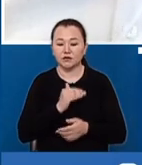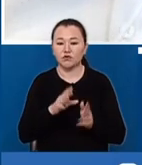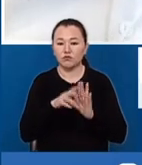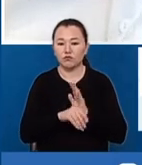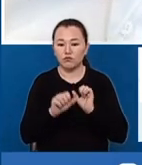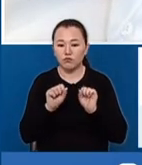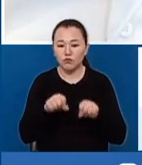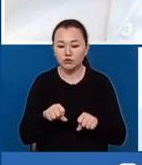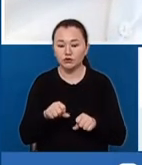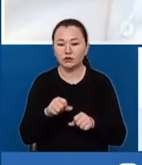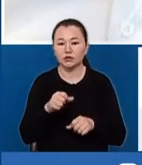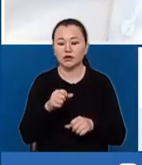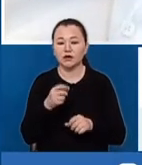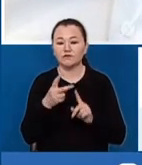алады.